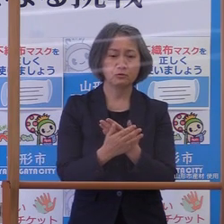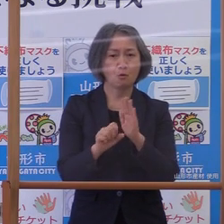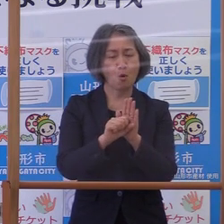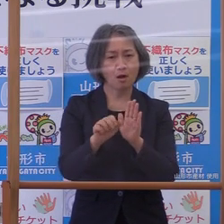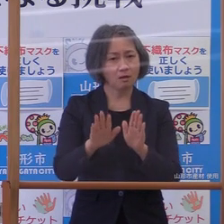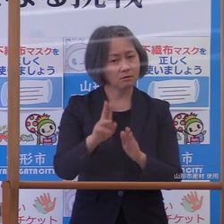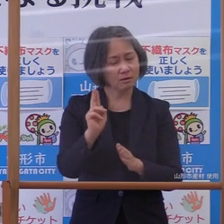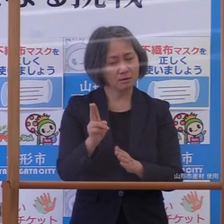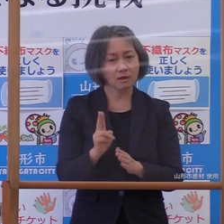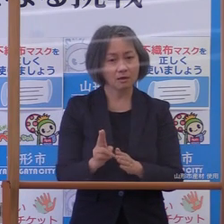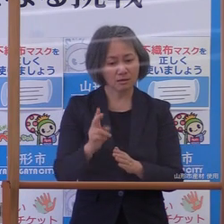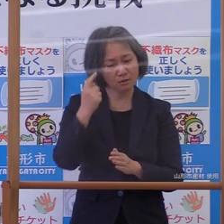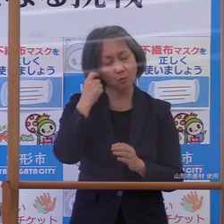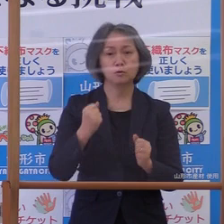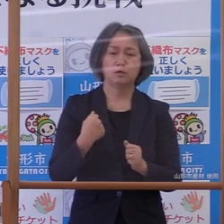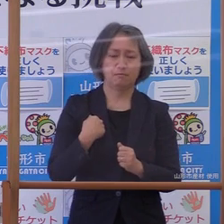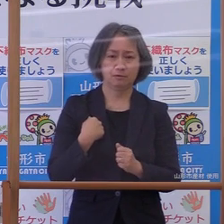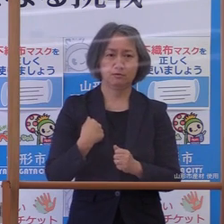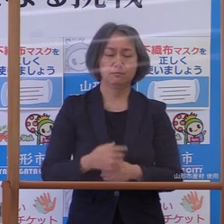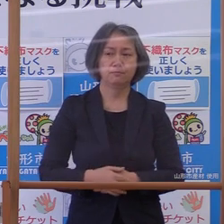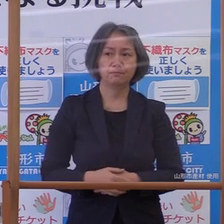あったんではないかというふうに思っています。